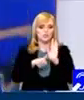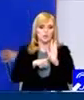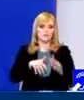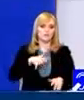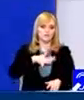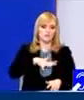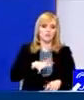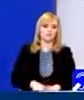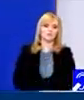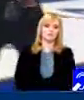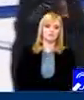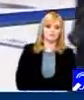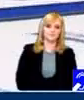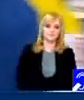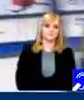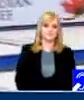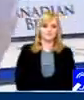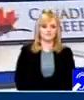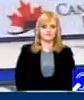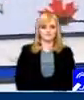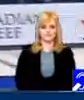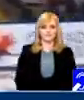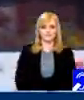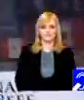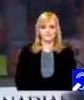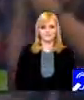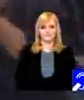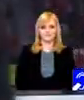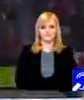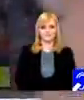titlul mondial cu numărul 17 la curling feminin.